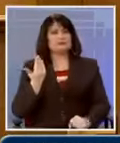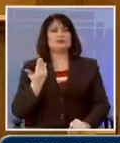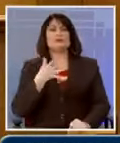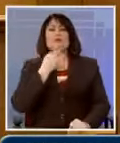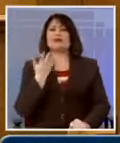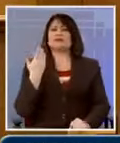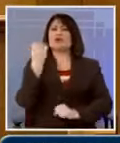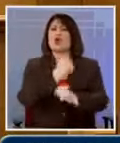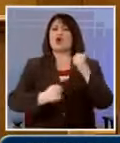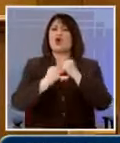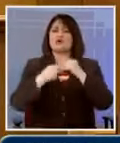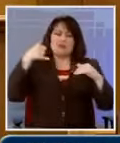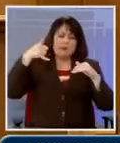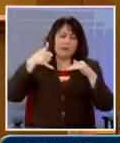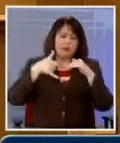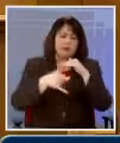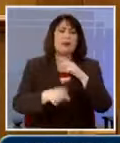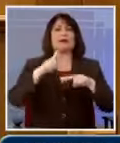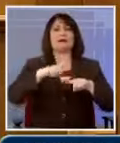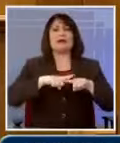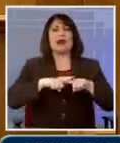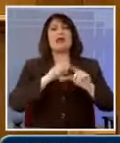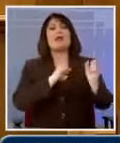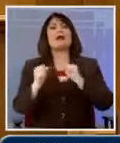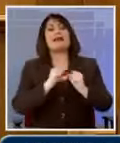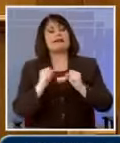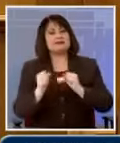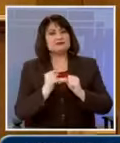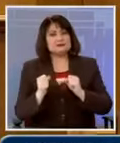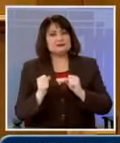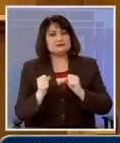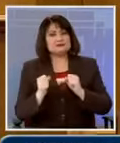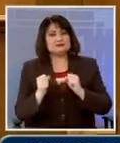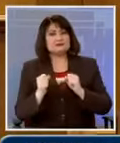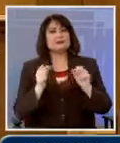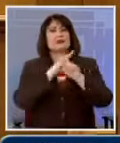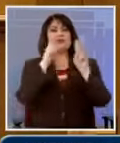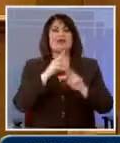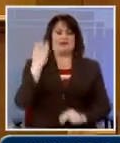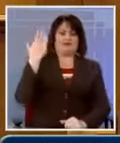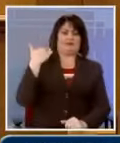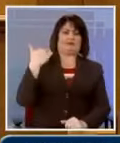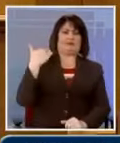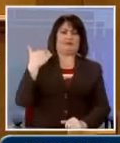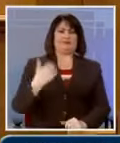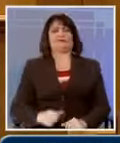βύθισε τα τελευταία χρόνια την χώρα μας στην κρίση και στην διεθνή απαξίωση.